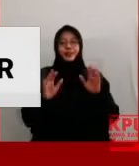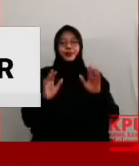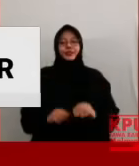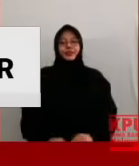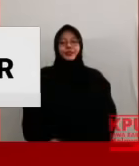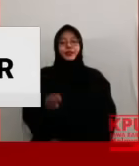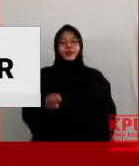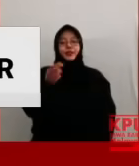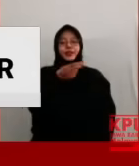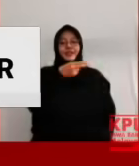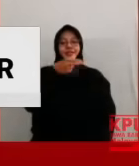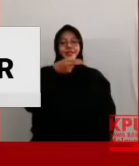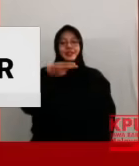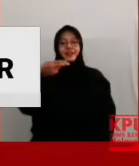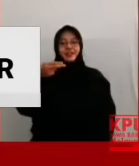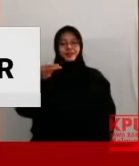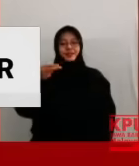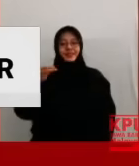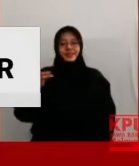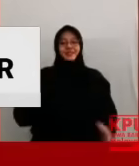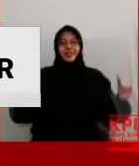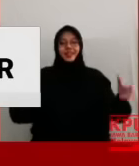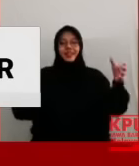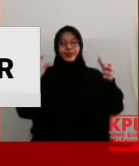berseru indonesia